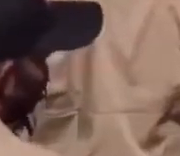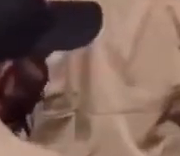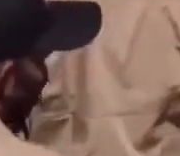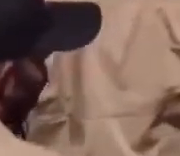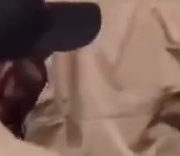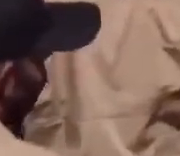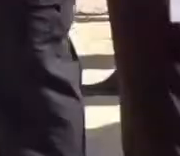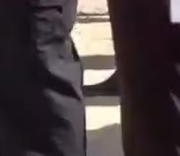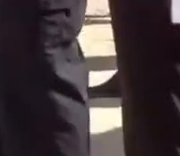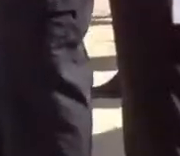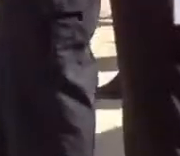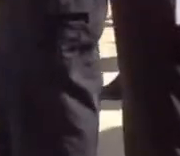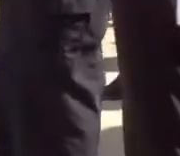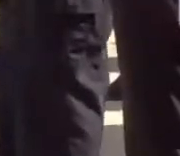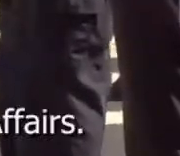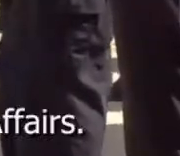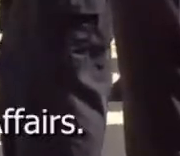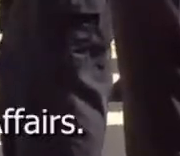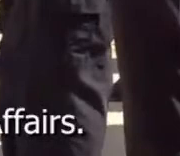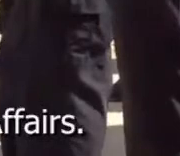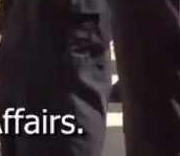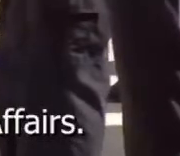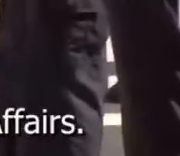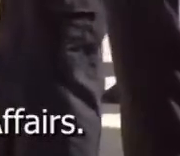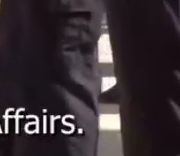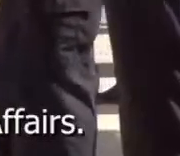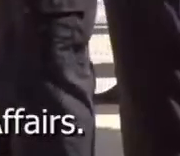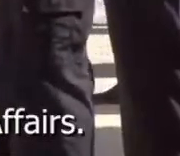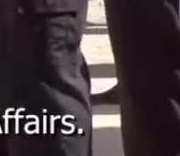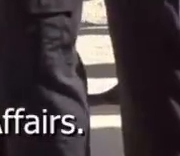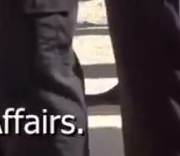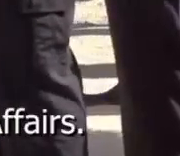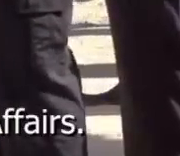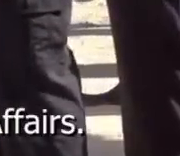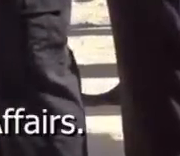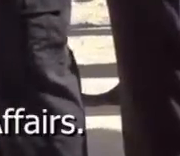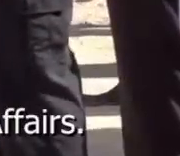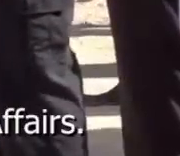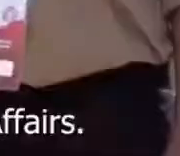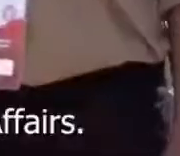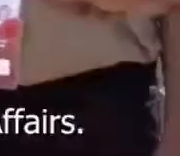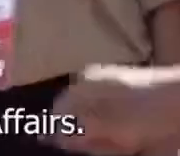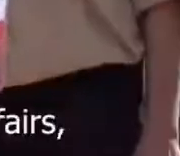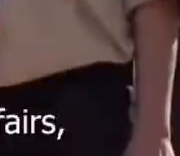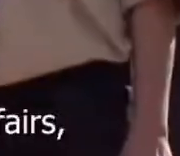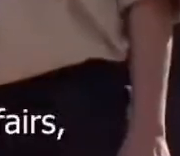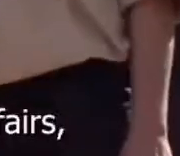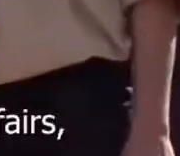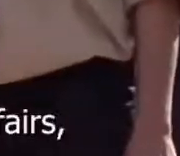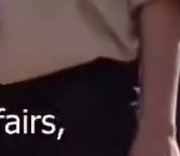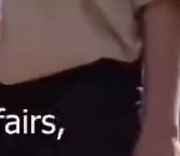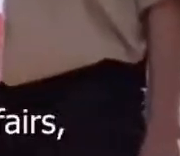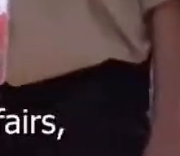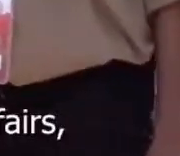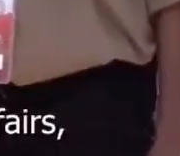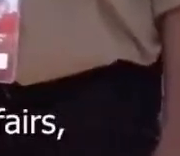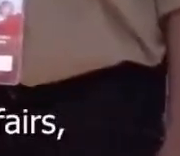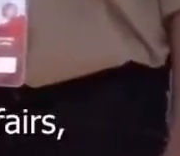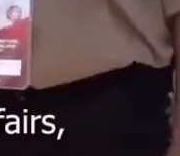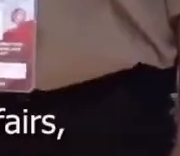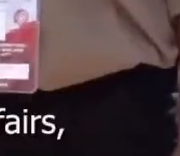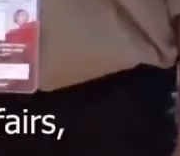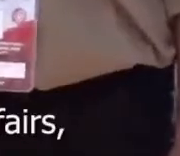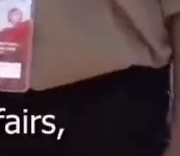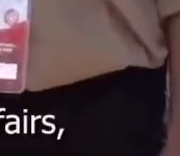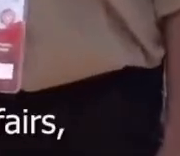ada penjenjangan menjadi Tagana Madya. Tagana Utama ini harus mampu menjadi wakil Kementerian Sosial. Walaupun kita